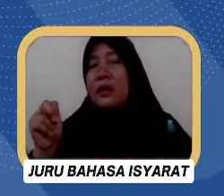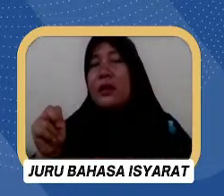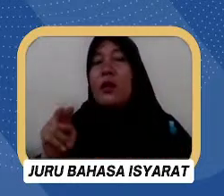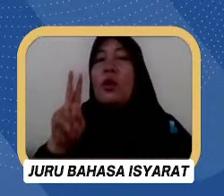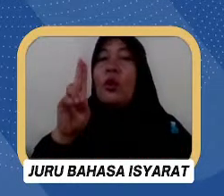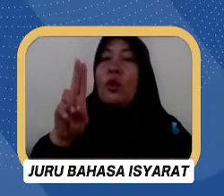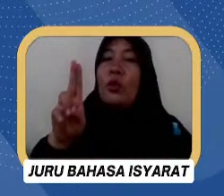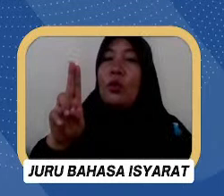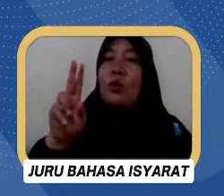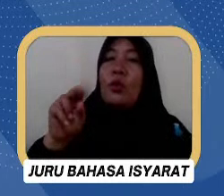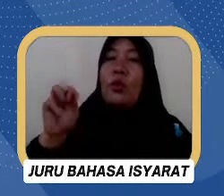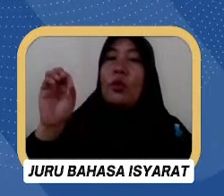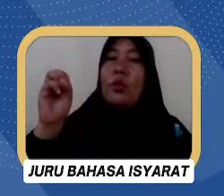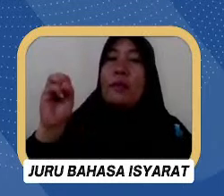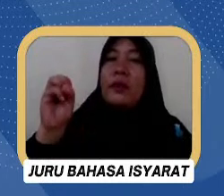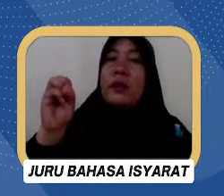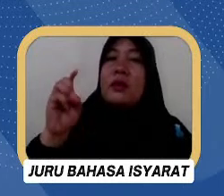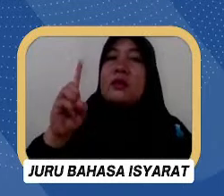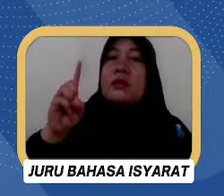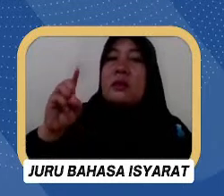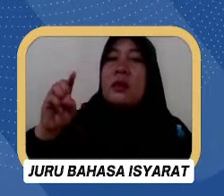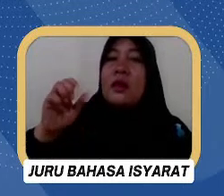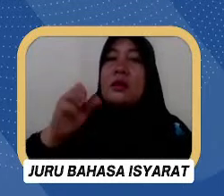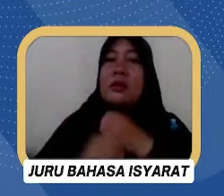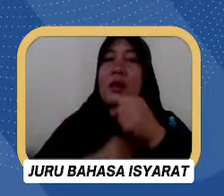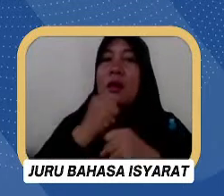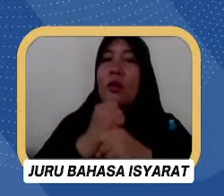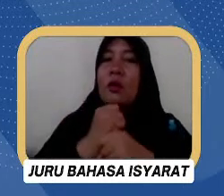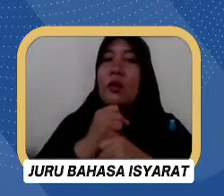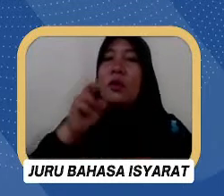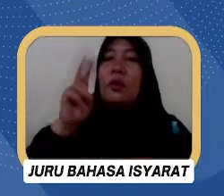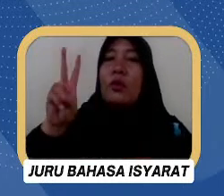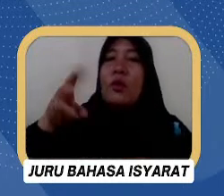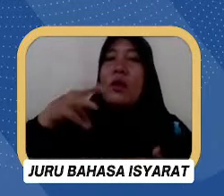Tahun 2008 tentang Informasi Transaksi Elektronik.